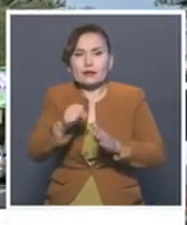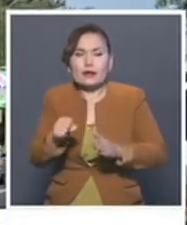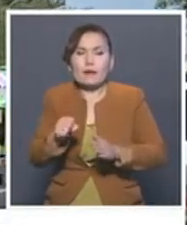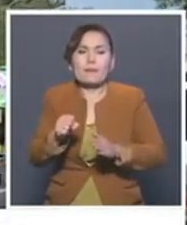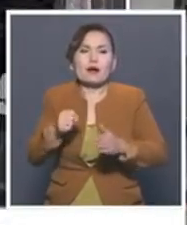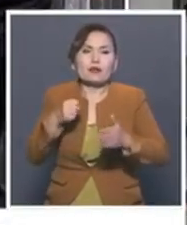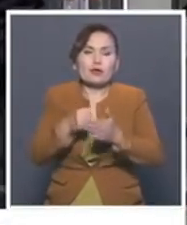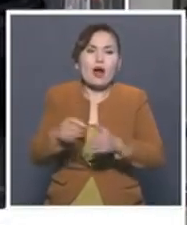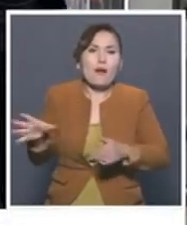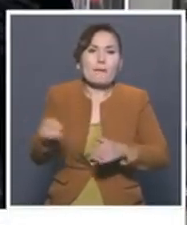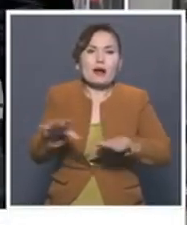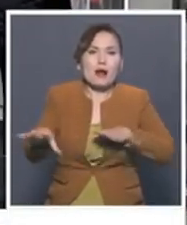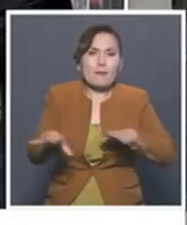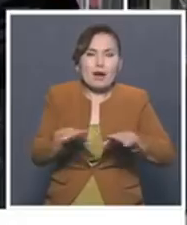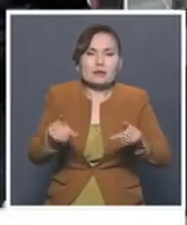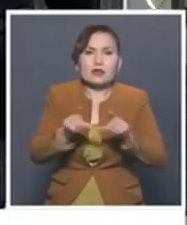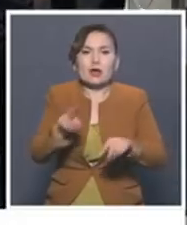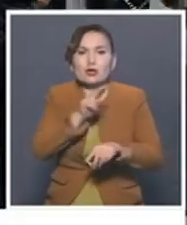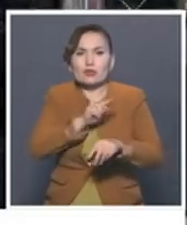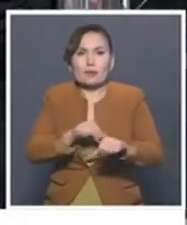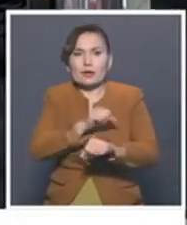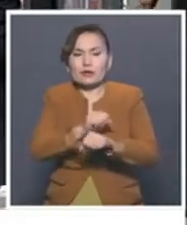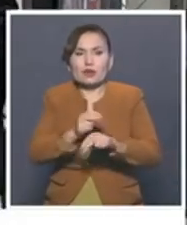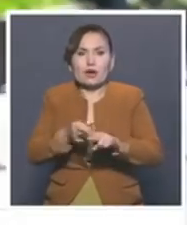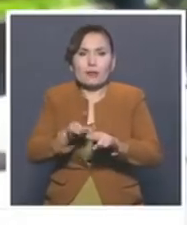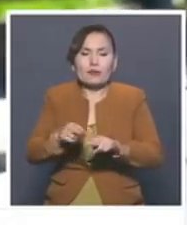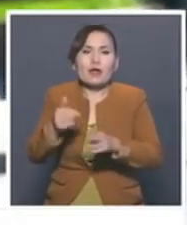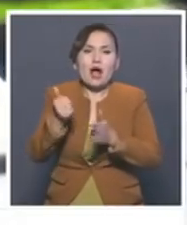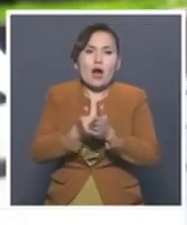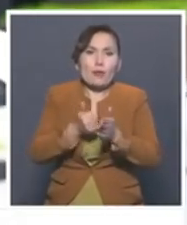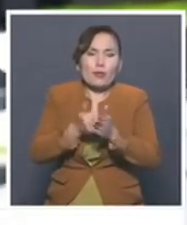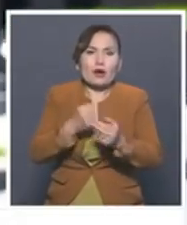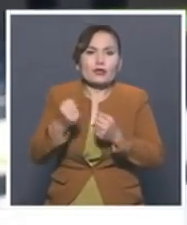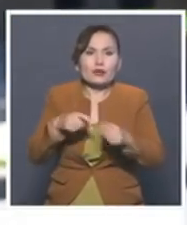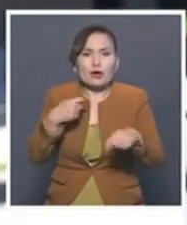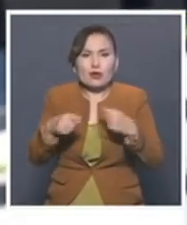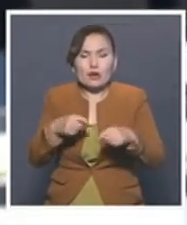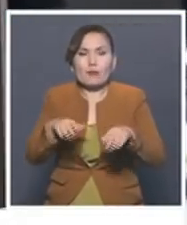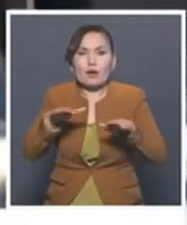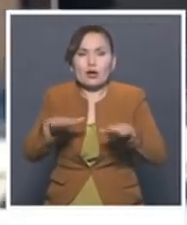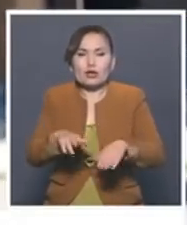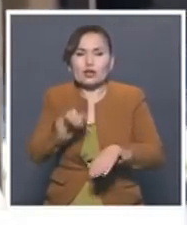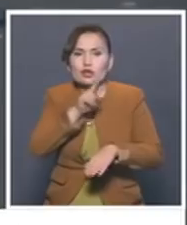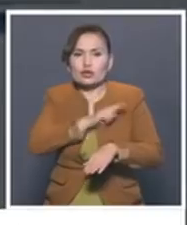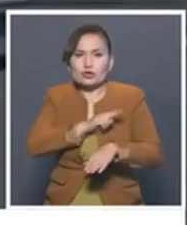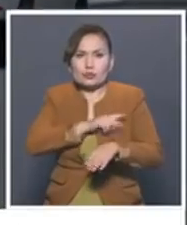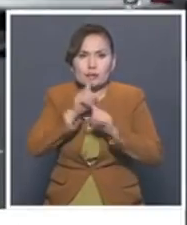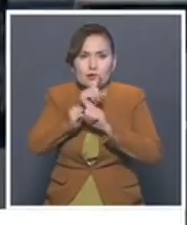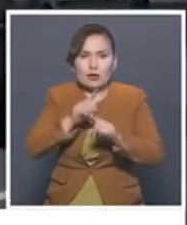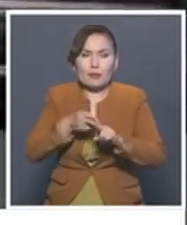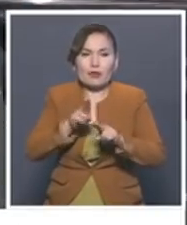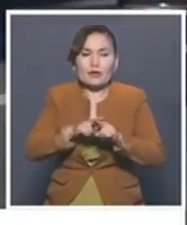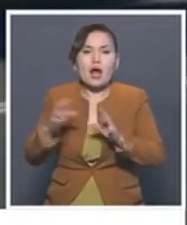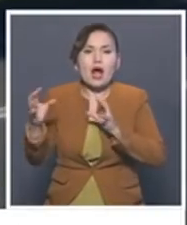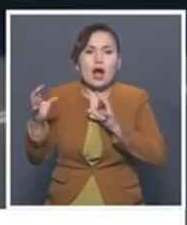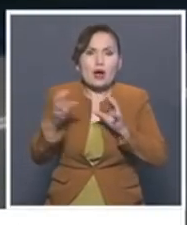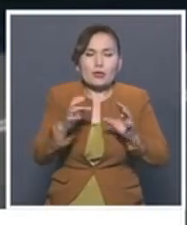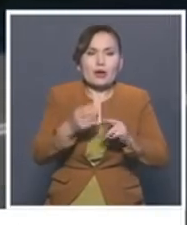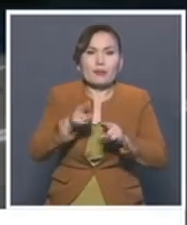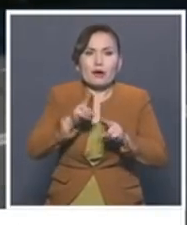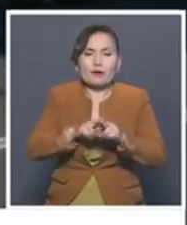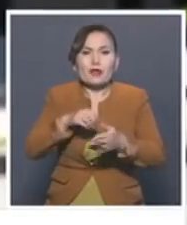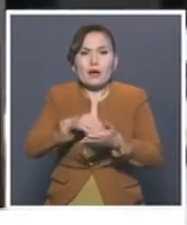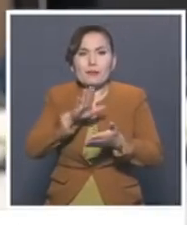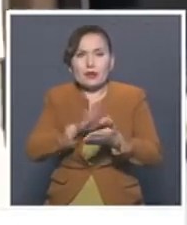жұмысын тоқтатты. Азық-түлік, құрылыс заттарын қосалқы бөлшектер саудалайтын орындар да жұмыс істемейді. Қоғамдық көліктер белгіленген